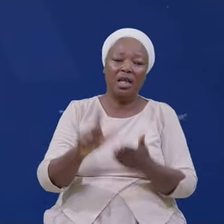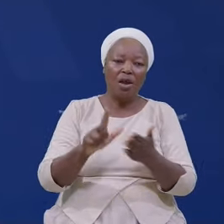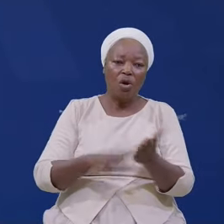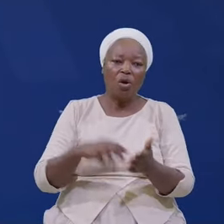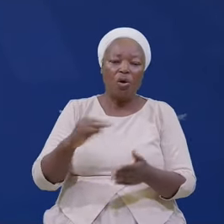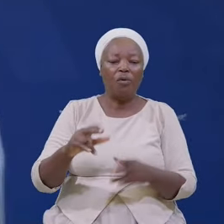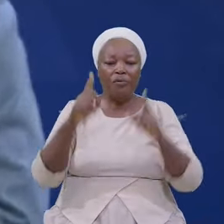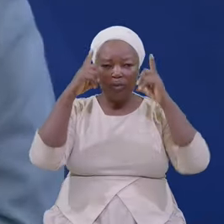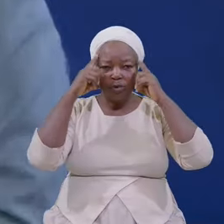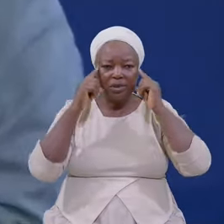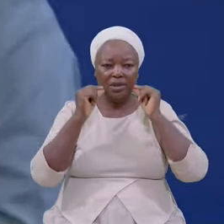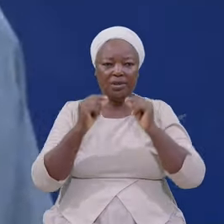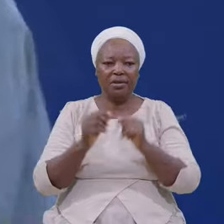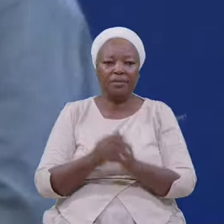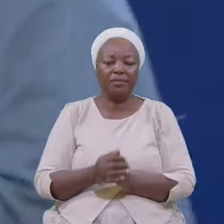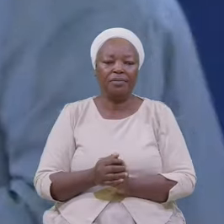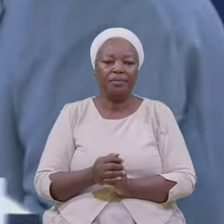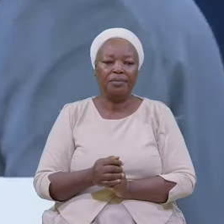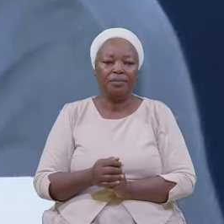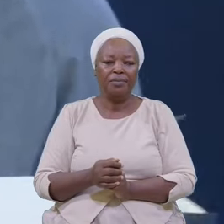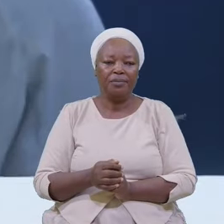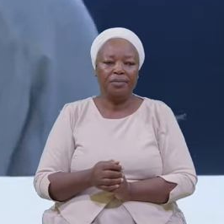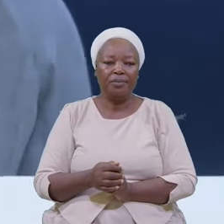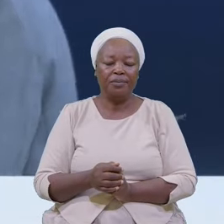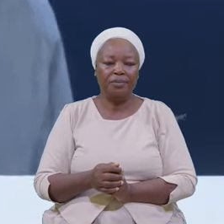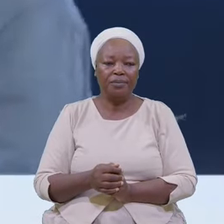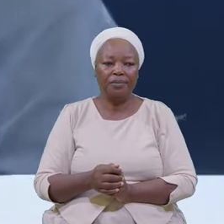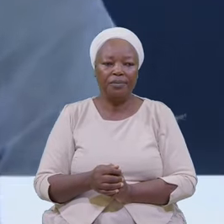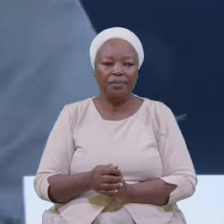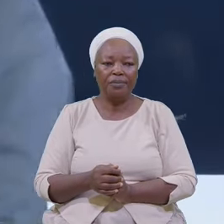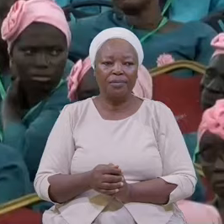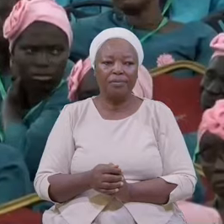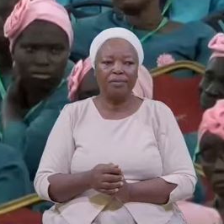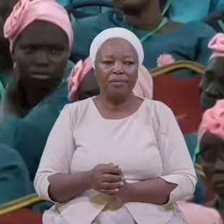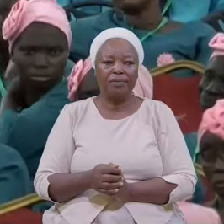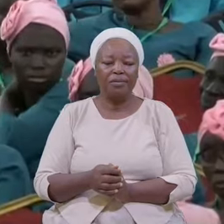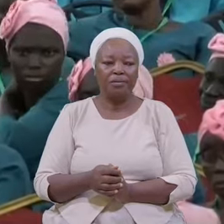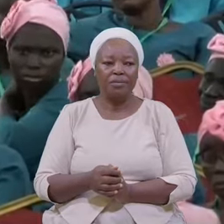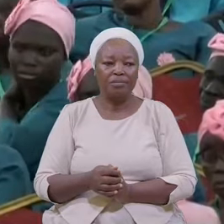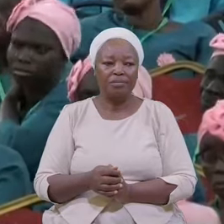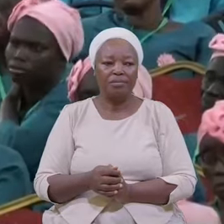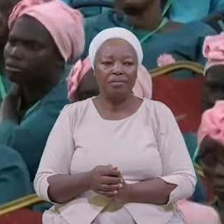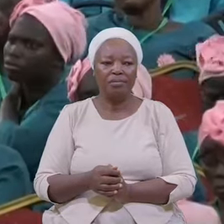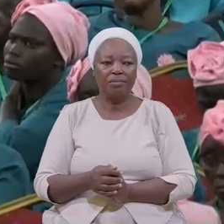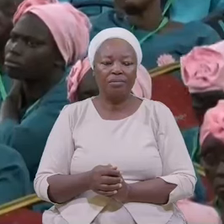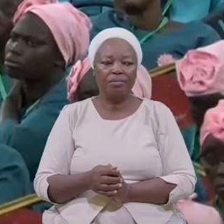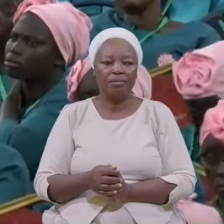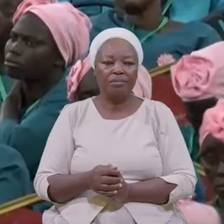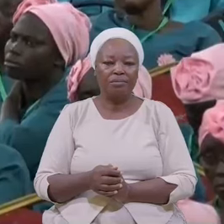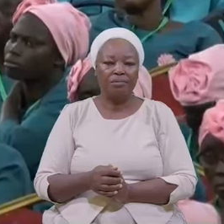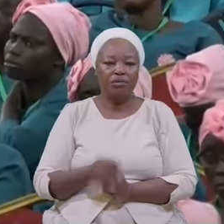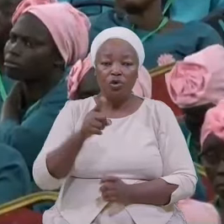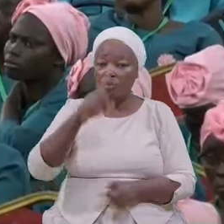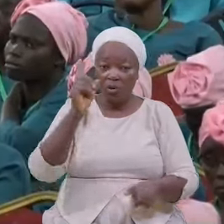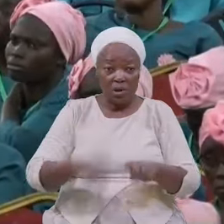Moses. Et que quiconque croit est justifié par lui de toutes les choses dont vous ne pouviez être justifié par la loi de Moïse. You cannot